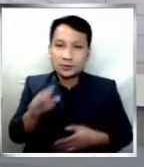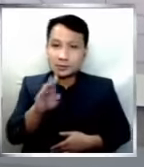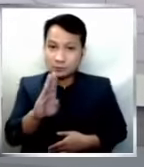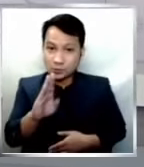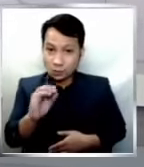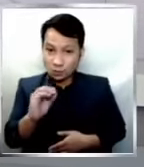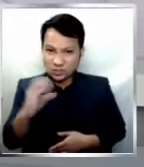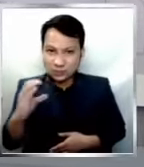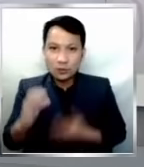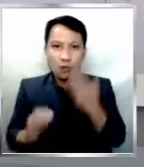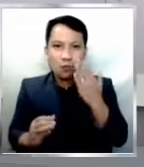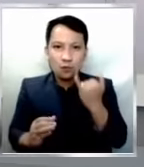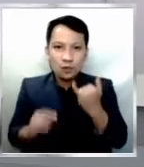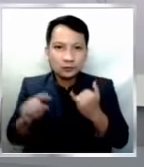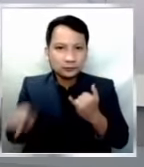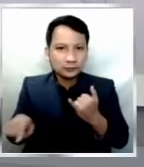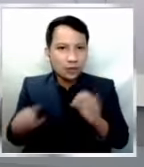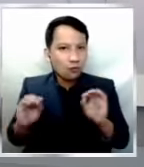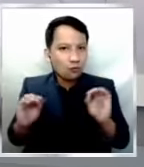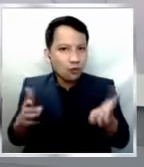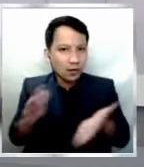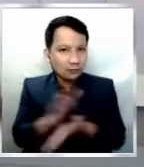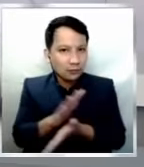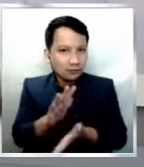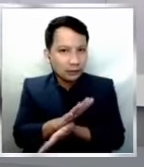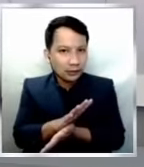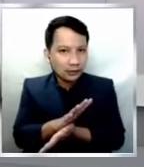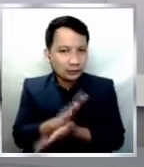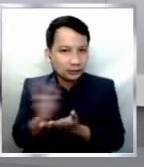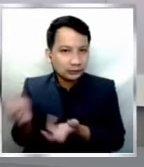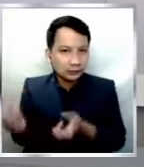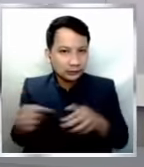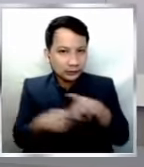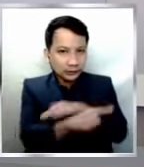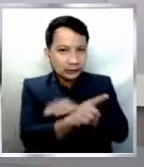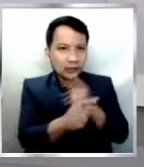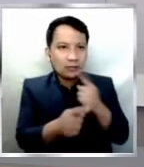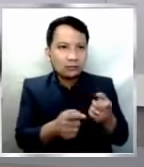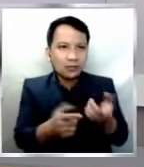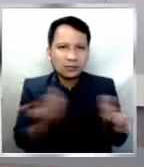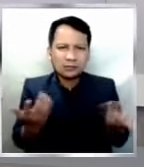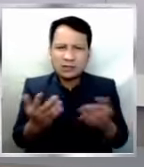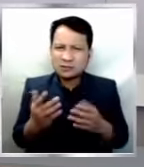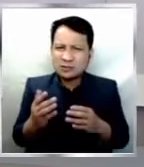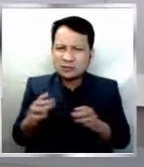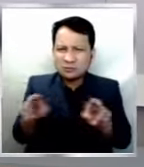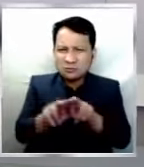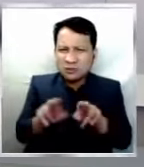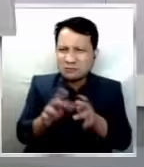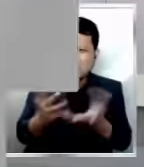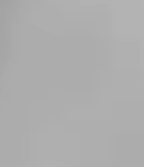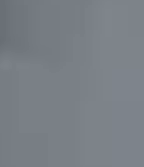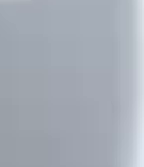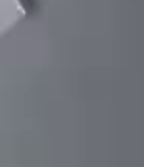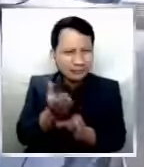ang mga itong ipuslit sa bansa bilang mga murang sasakyan. Nakatutok si Rafi